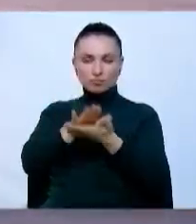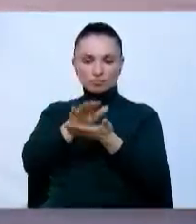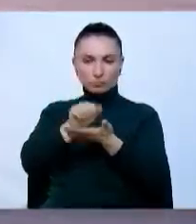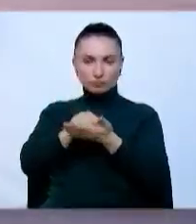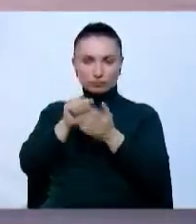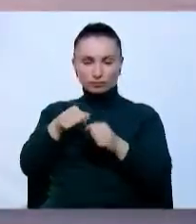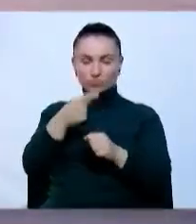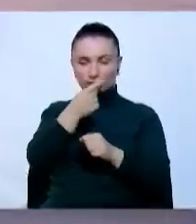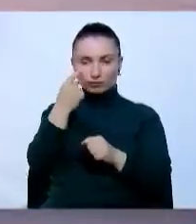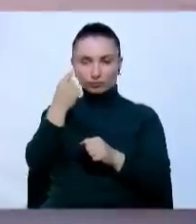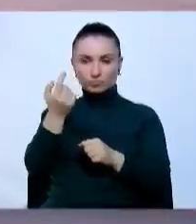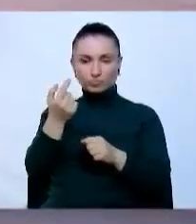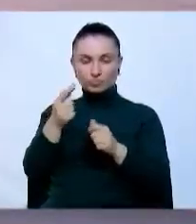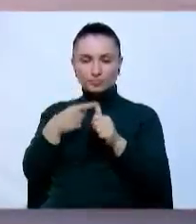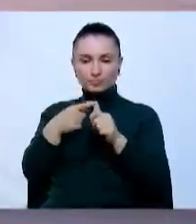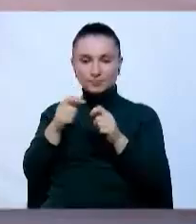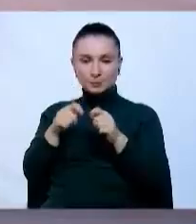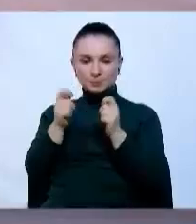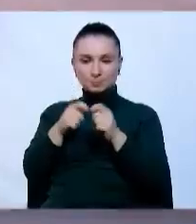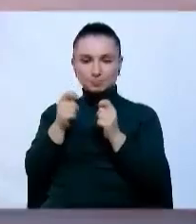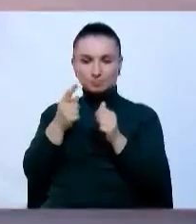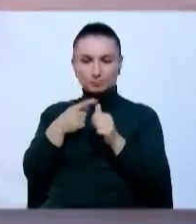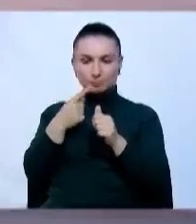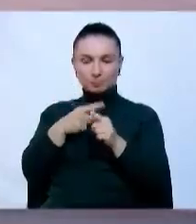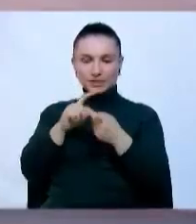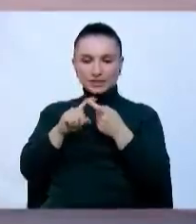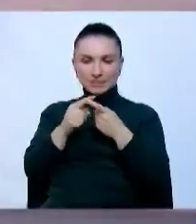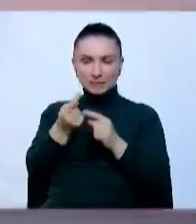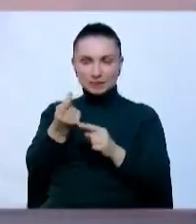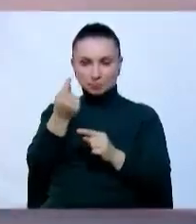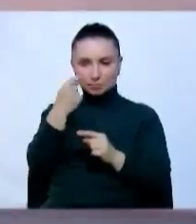თავისთავად იწვევს უკვე სხვადასხვა ტიპის